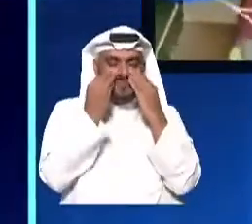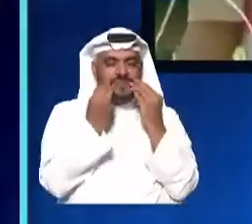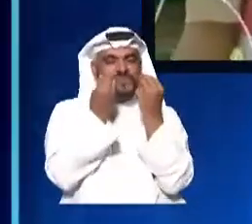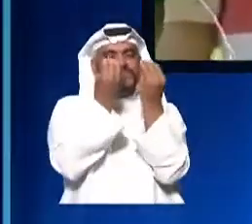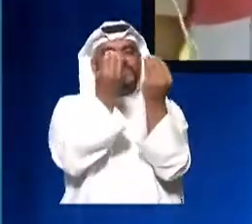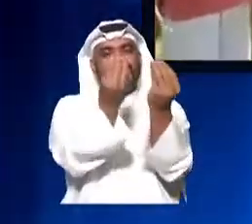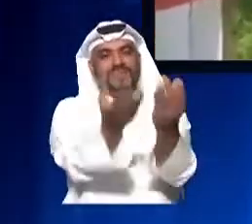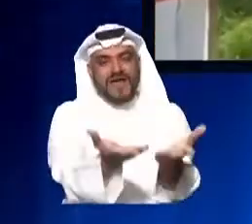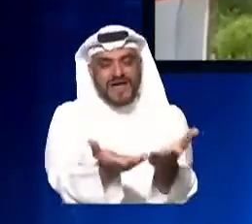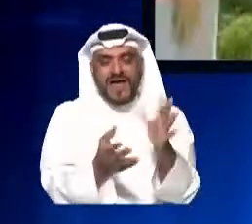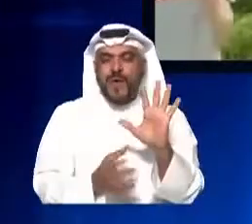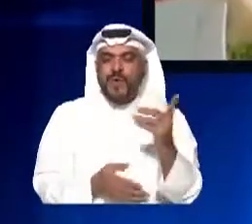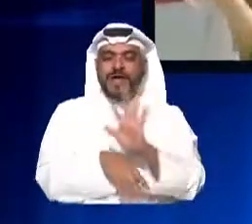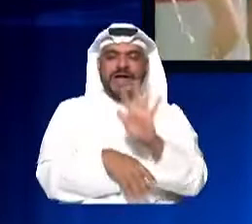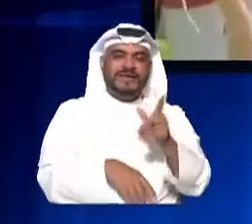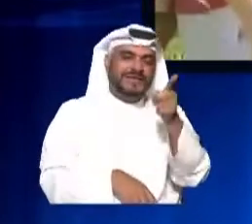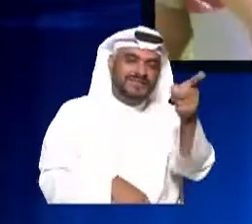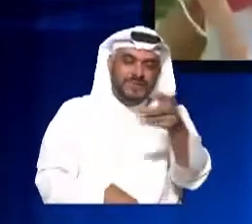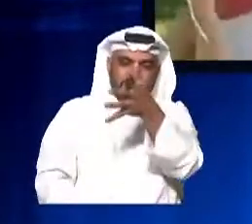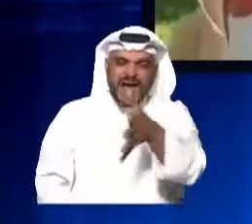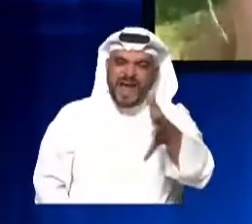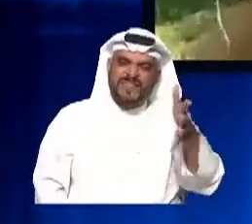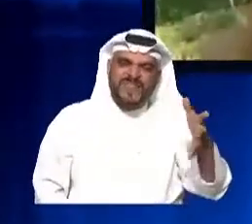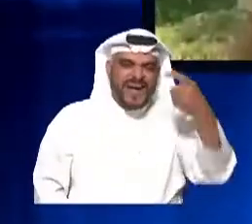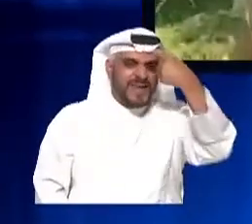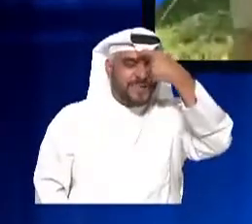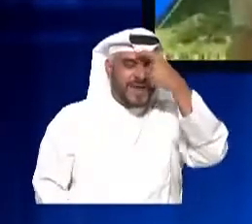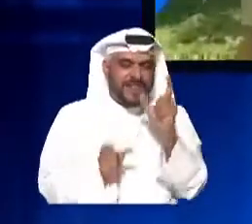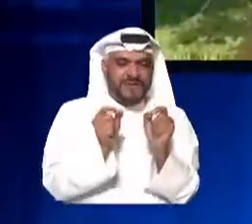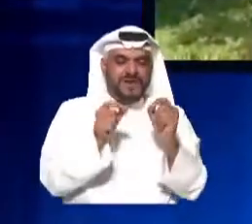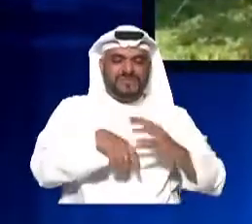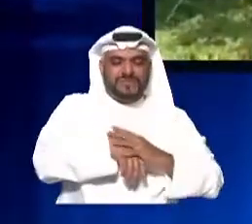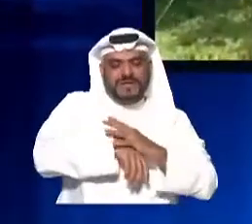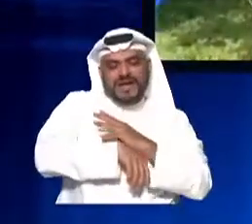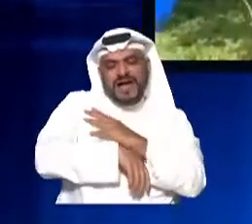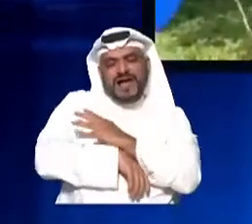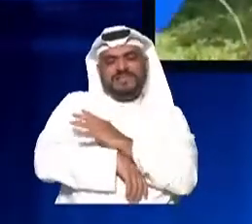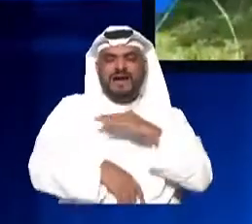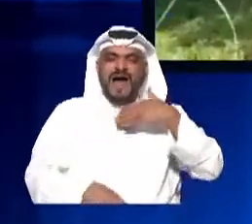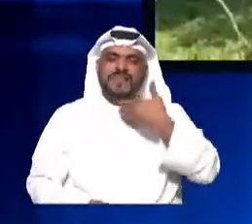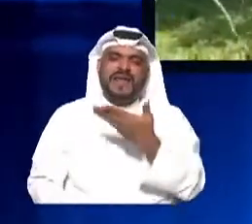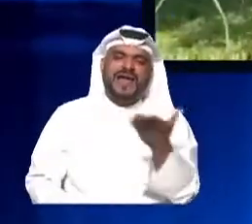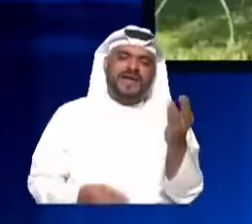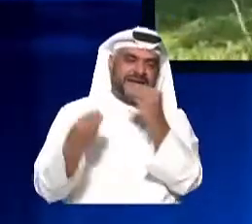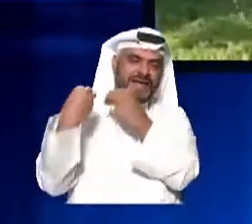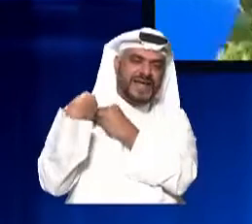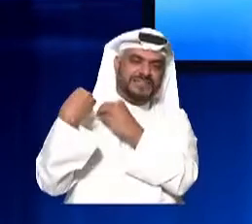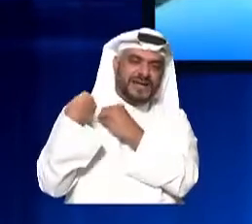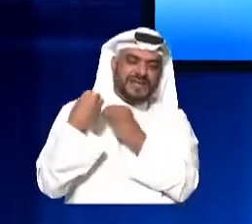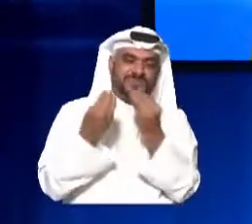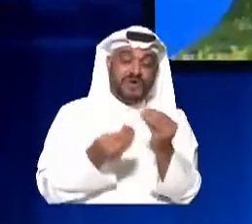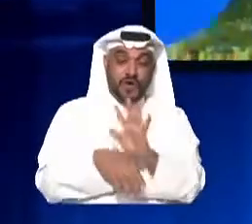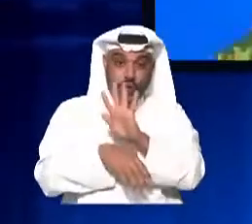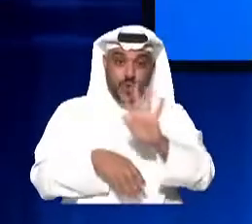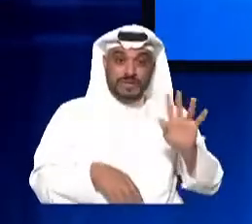التي تسهم في العلم الإنساني والخيري في كافة دول العالم. والشعب